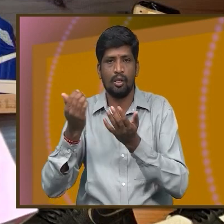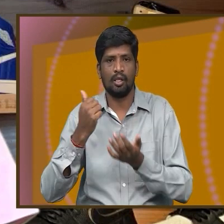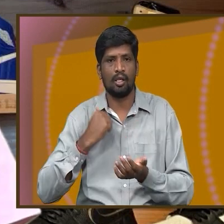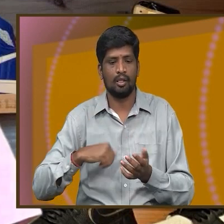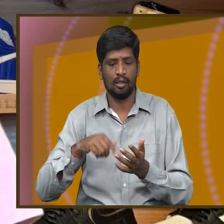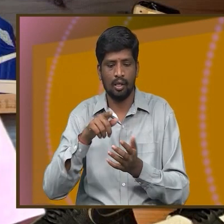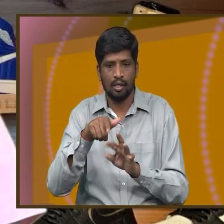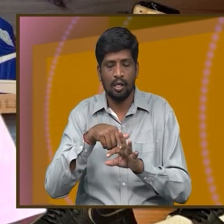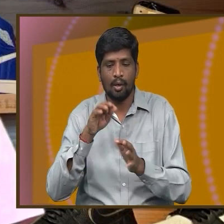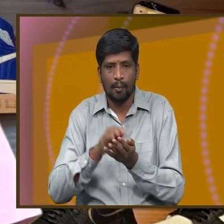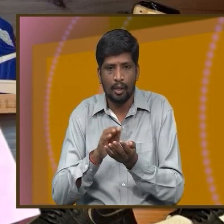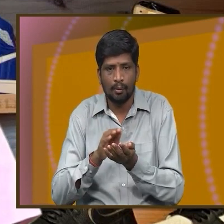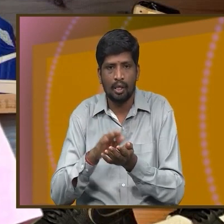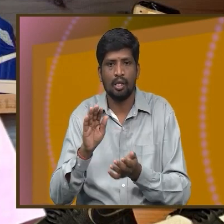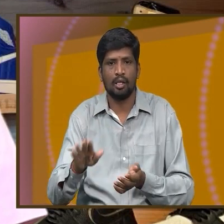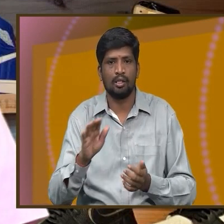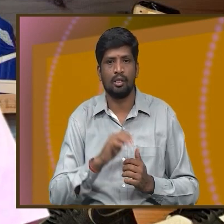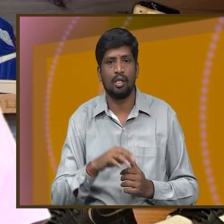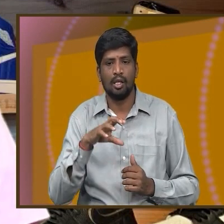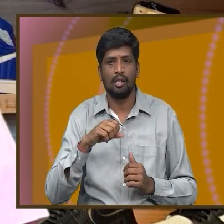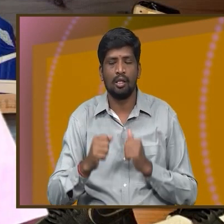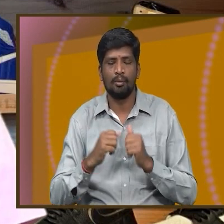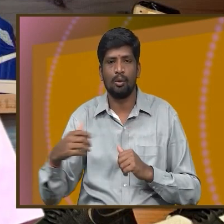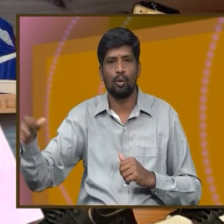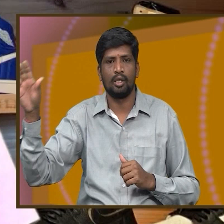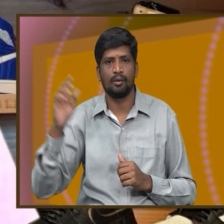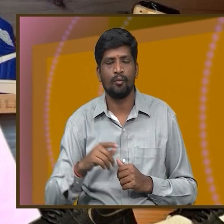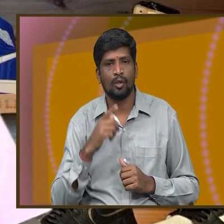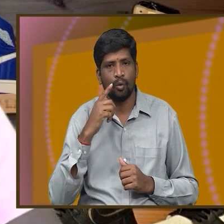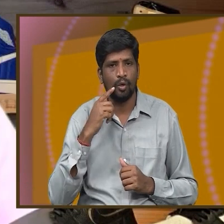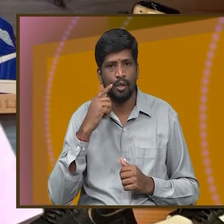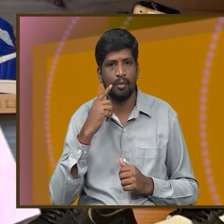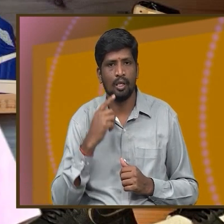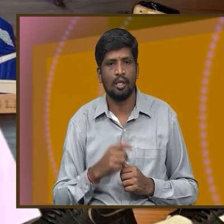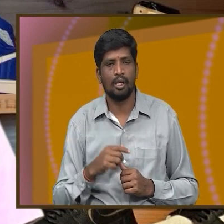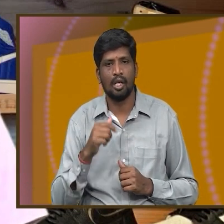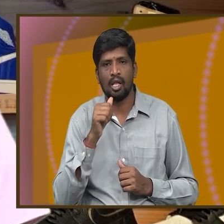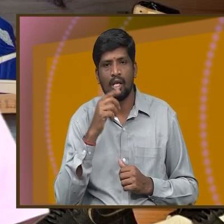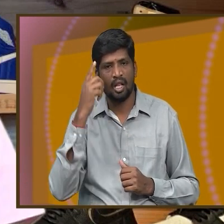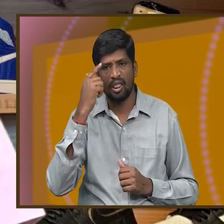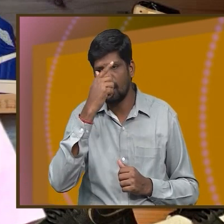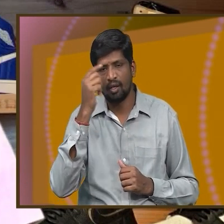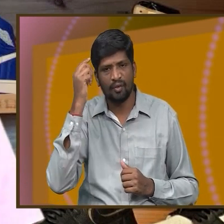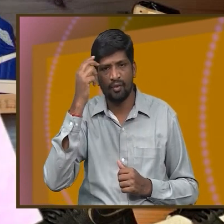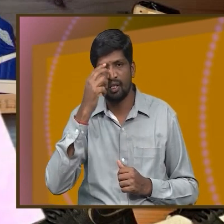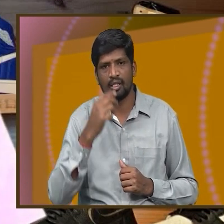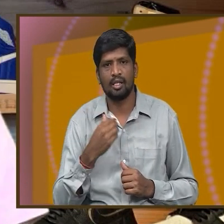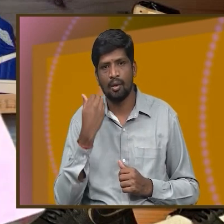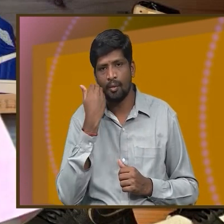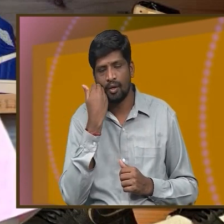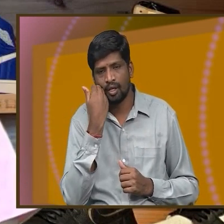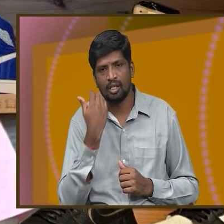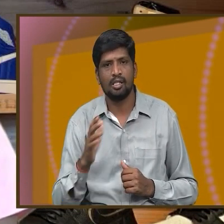அந்த செருப்பு வந்து சிக்கவில்லை. உடனே மாரியால் வந்து காயம்பட்டதனால் மாரியினுள் உடல்நிலை பலவீனம்